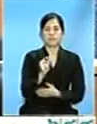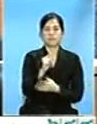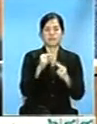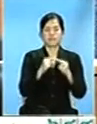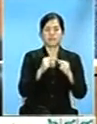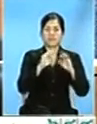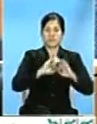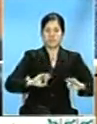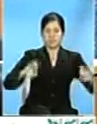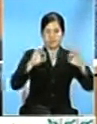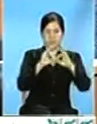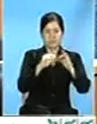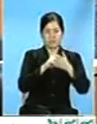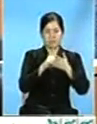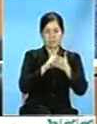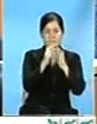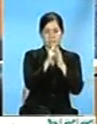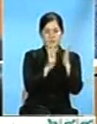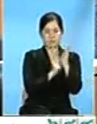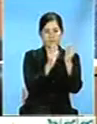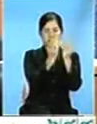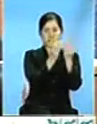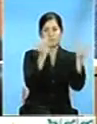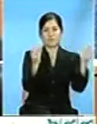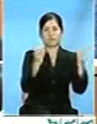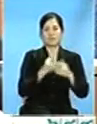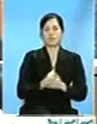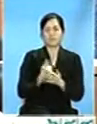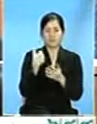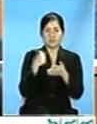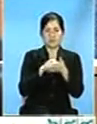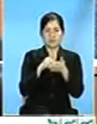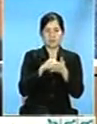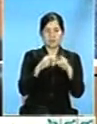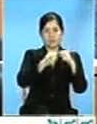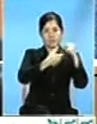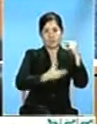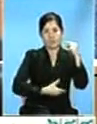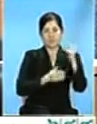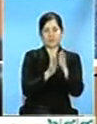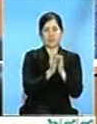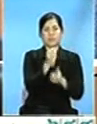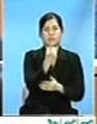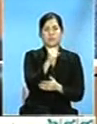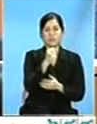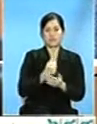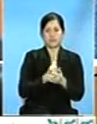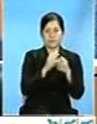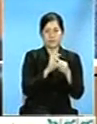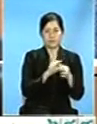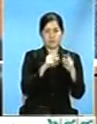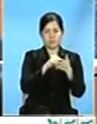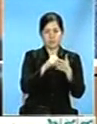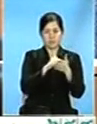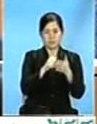ำคัญในการแก้ไขรัฐธรรมนูญฉบับนี้ซึ่งมีการแก้ไขทั้งหมด10มาตราครับเป็นการแก้ไขที่มาของสม